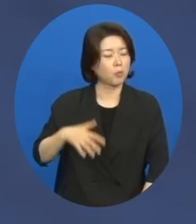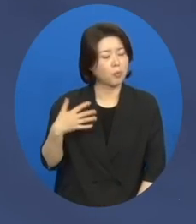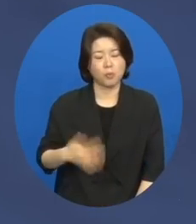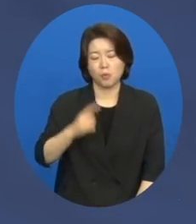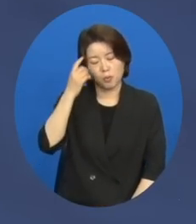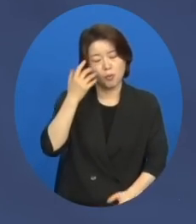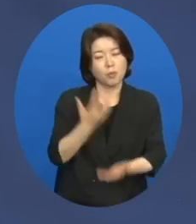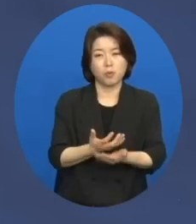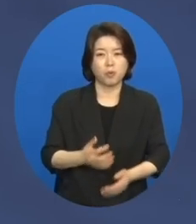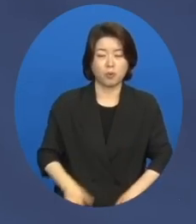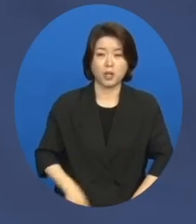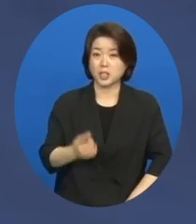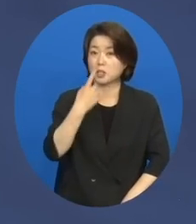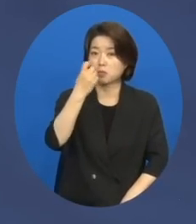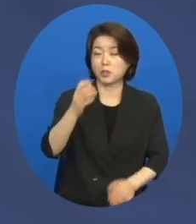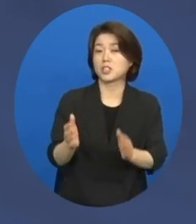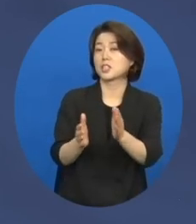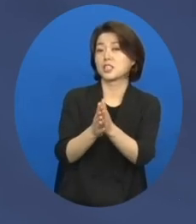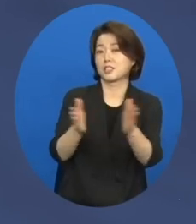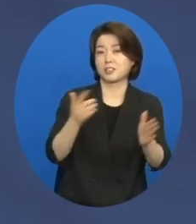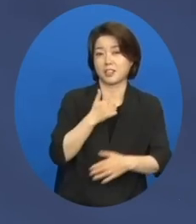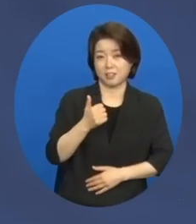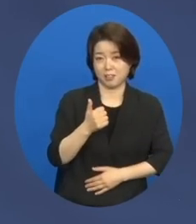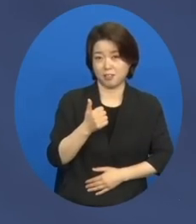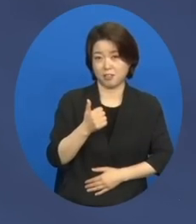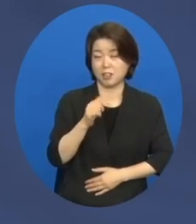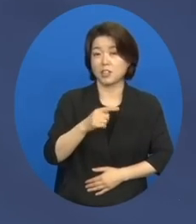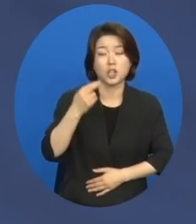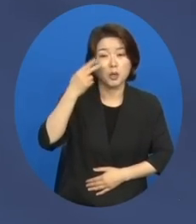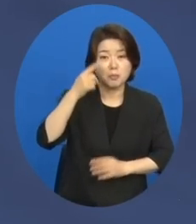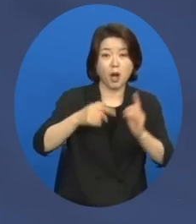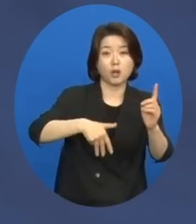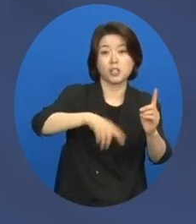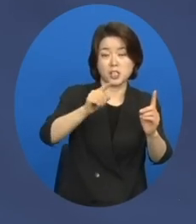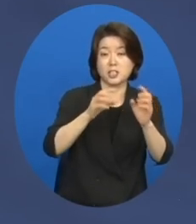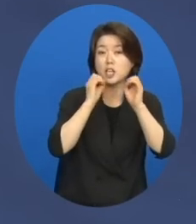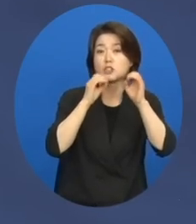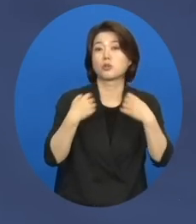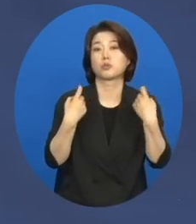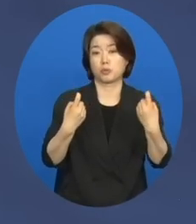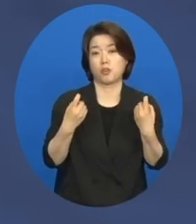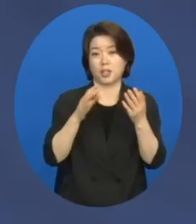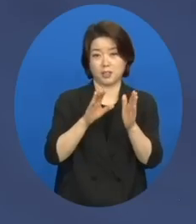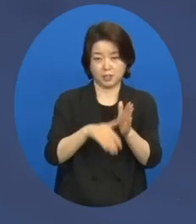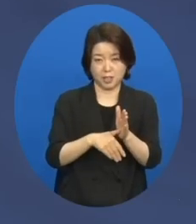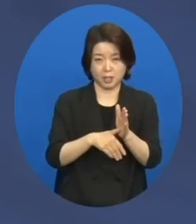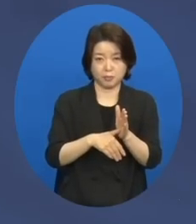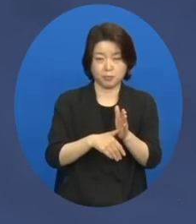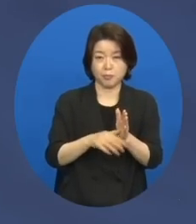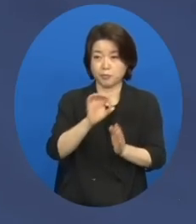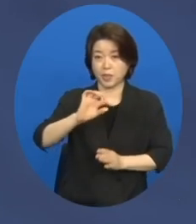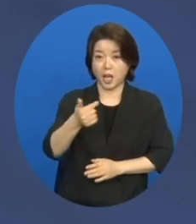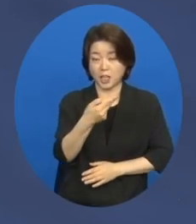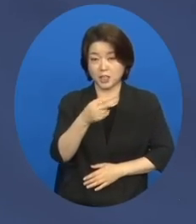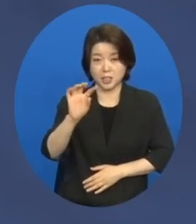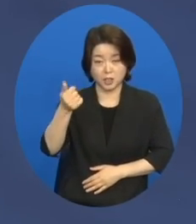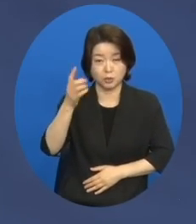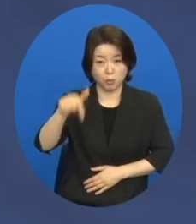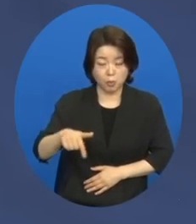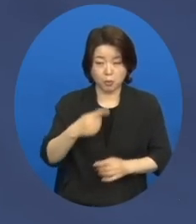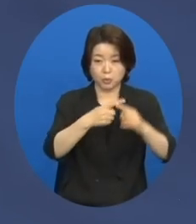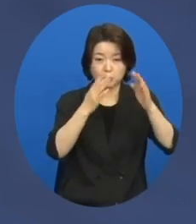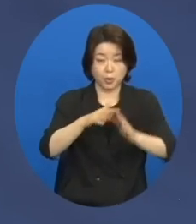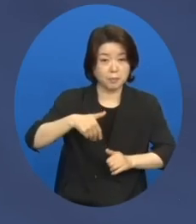충격이었습니다. 이렇게 멋지게 시작했던, 이게 바울의 1차 전도 여행 때 그때 안디옥 교회에 파송을 받아서